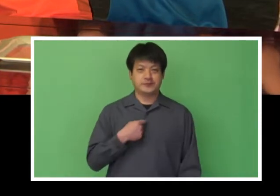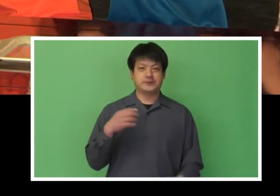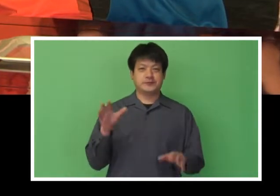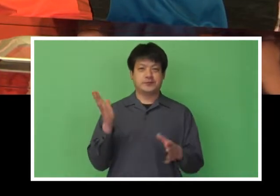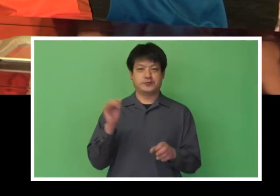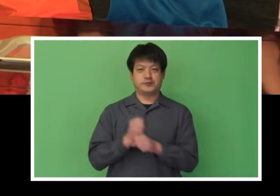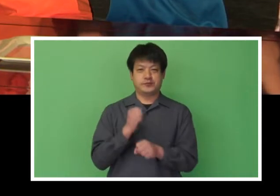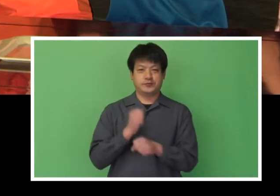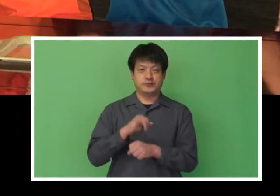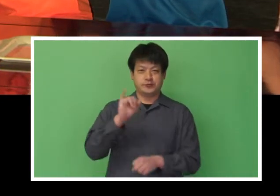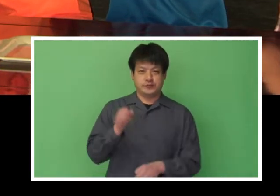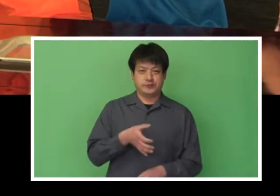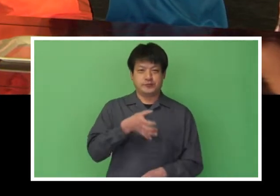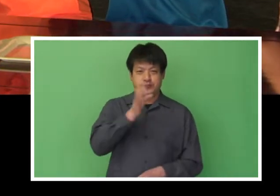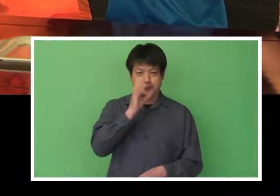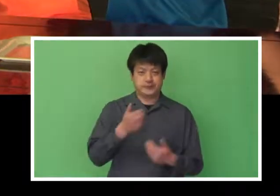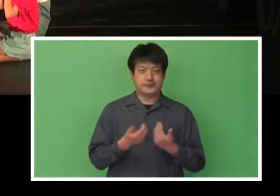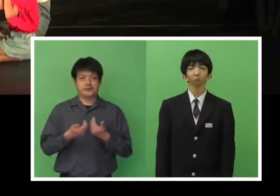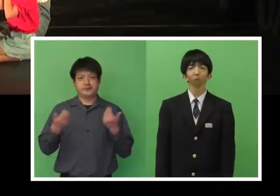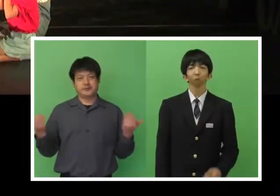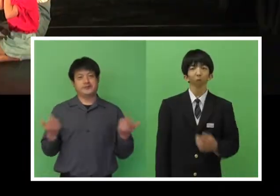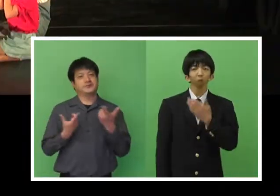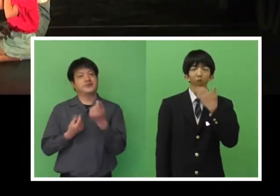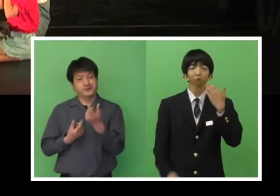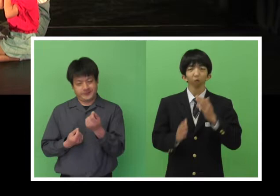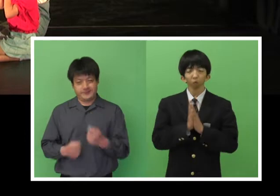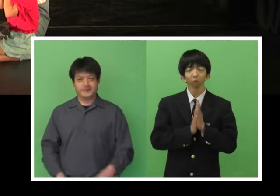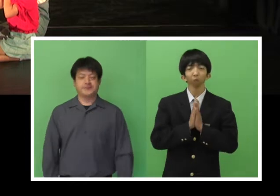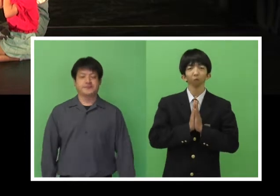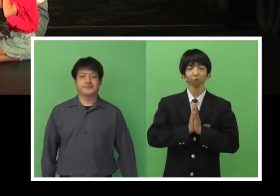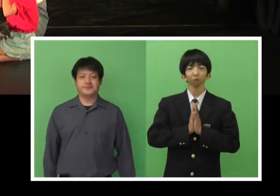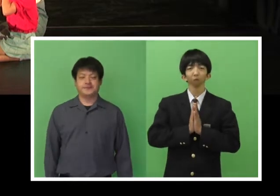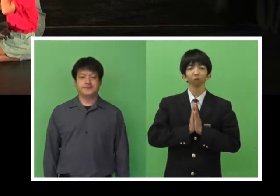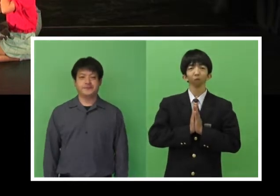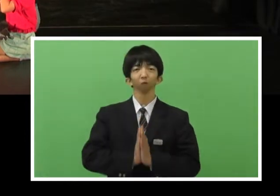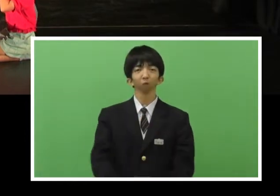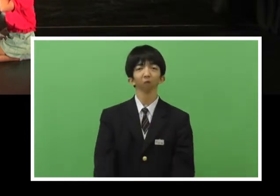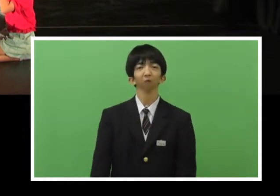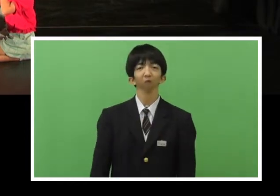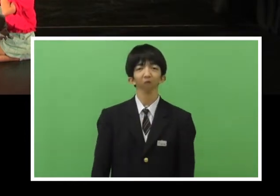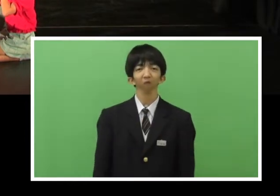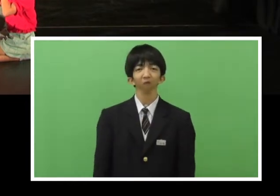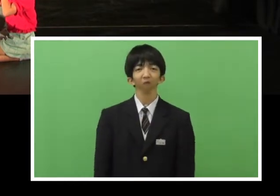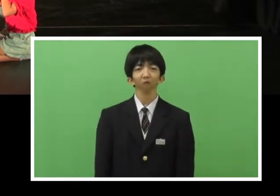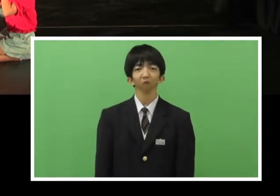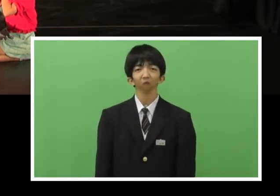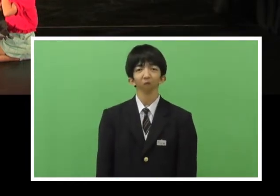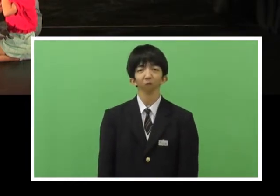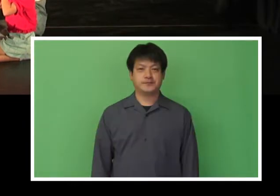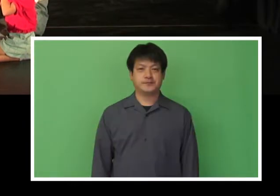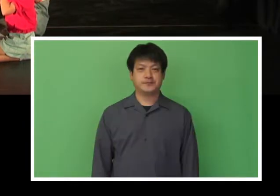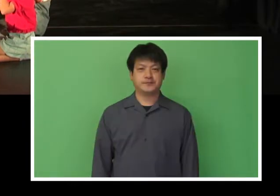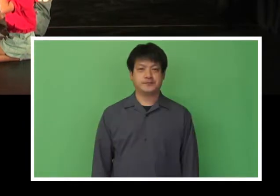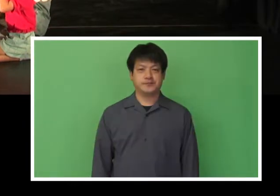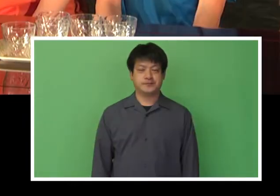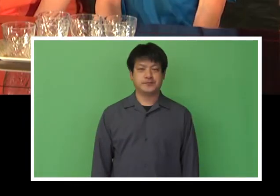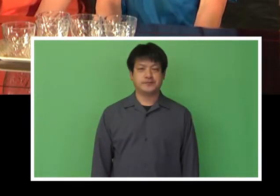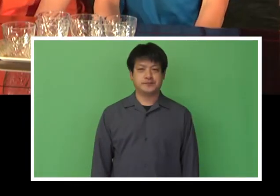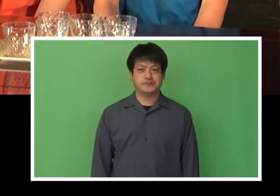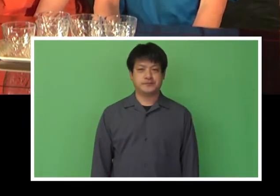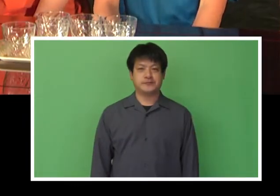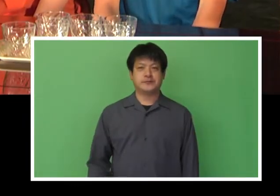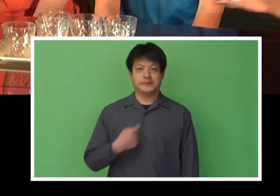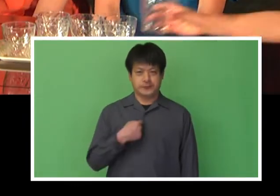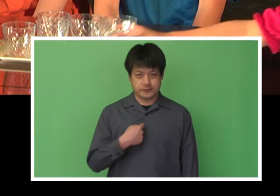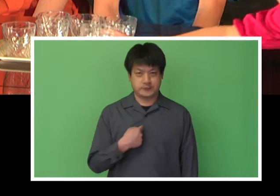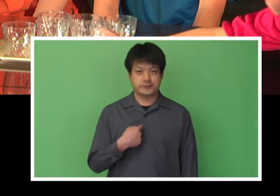飲むのも相当久しぶりよね。 ごちそうさま。 ごちそうさま。 ごちそうさま。 ごちそうさま。 あー、ばあ